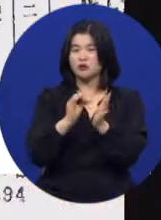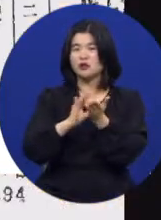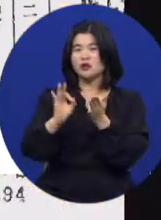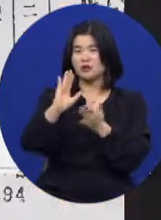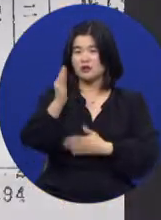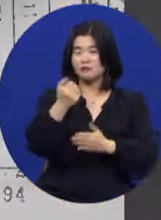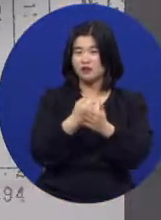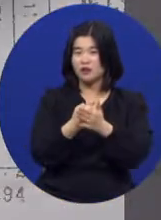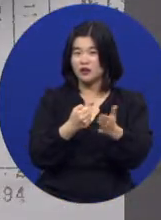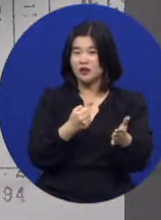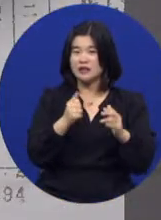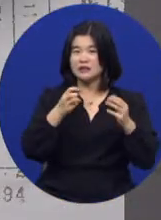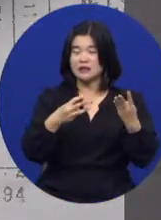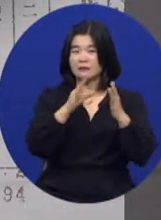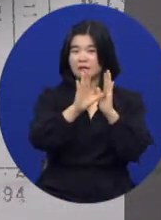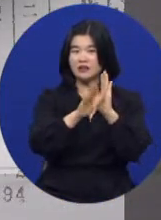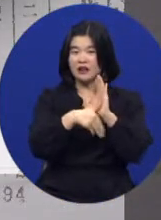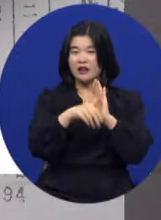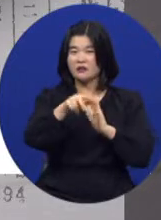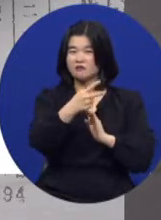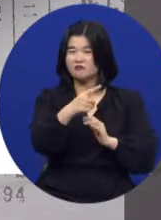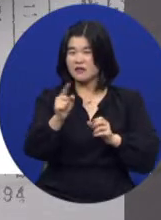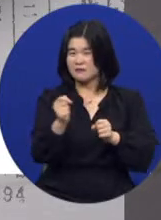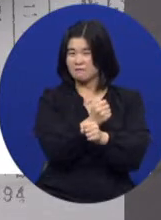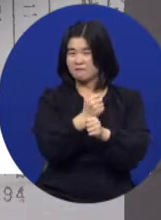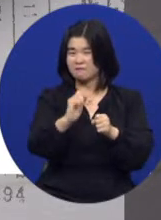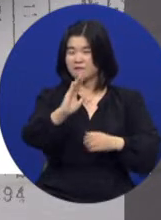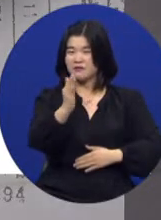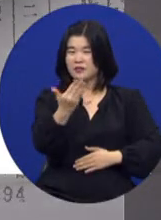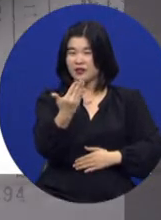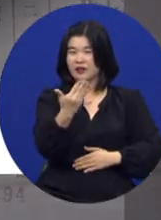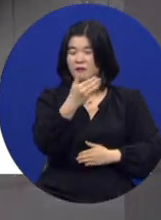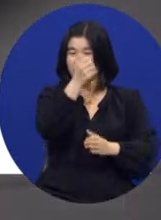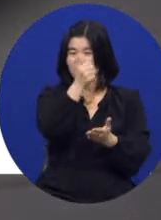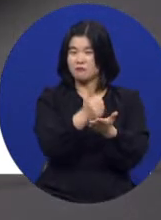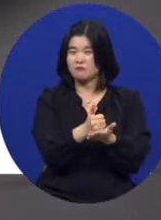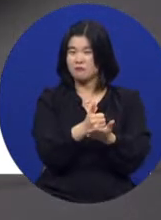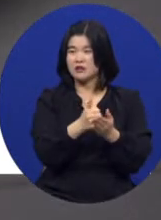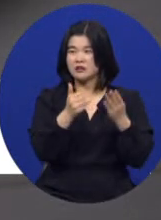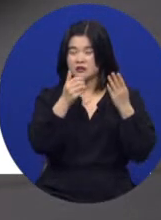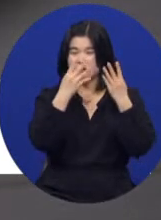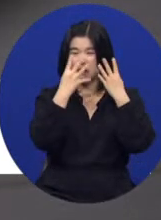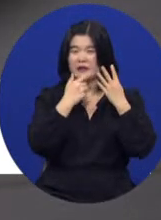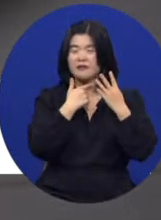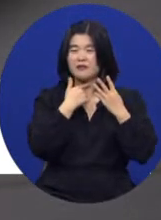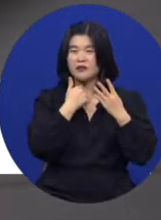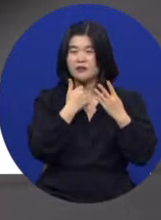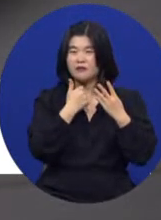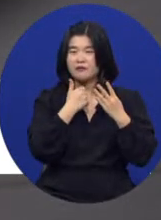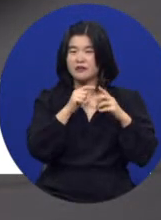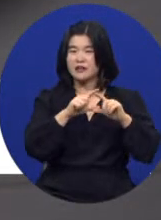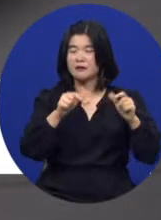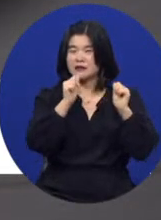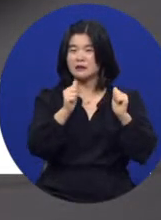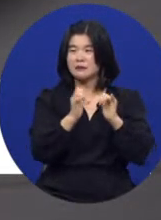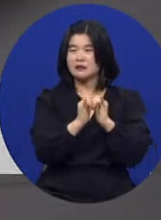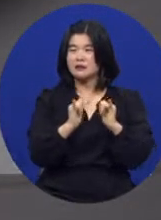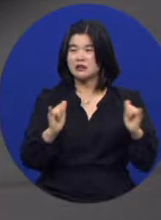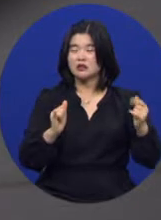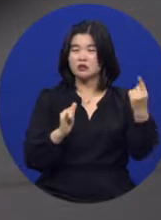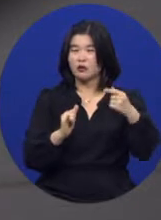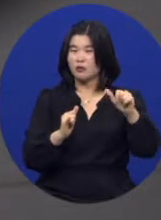때문에. 4.3 당시 좌익 활동에 연루됐다며 내란죄 등으로 법원에서 형을 선고받은 일반 재판